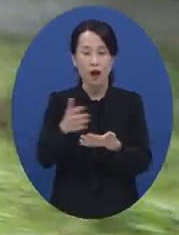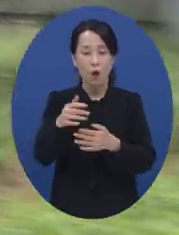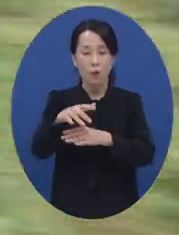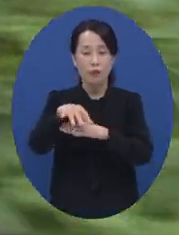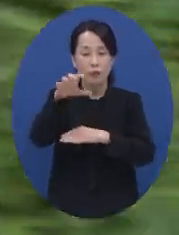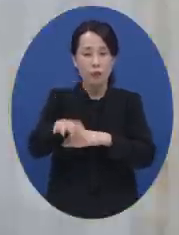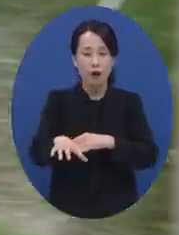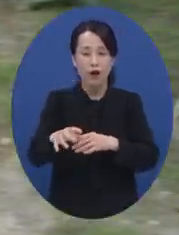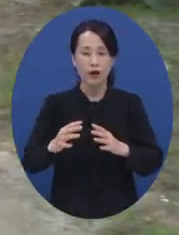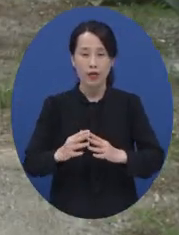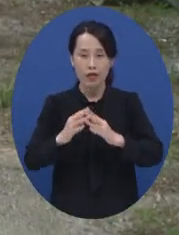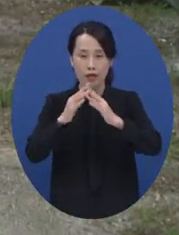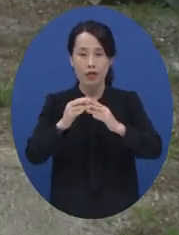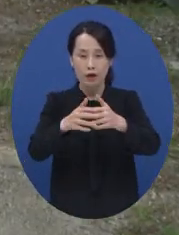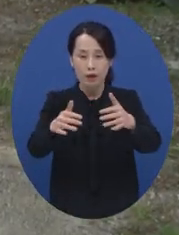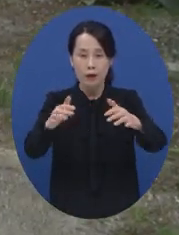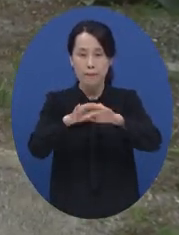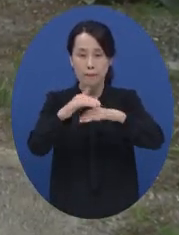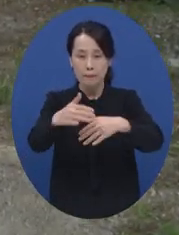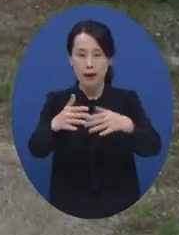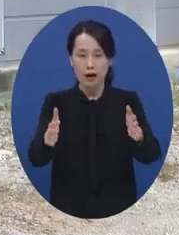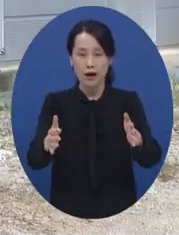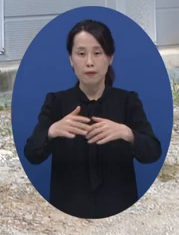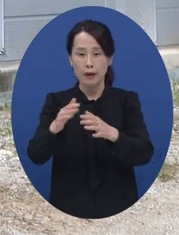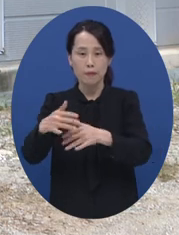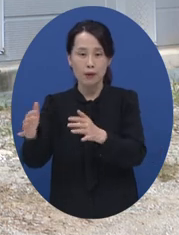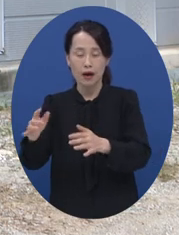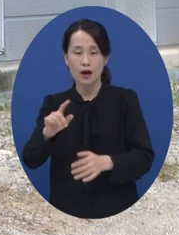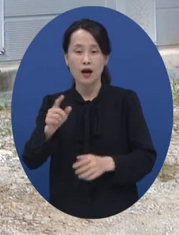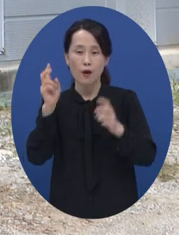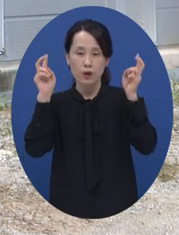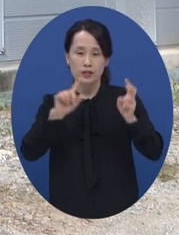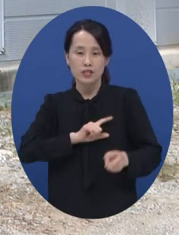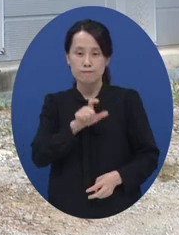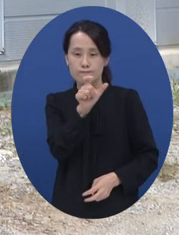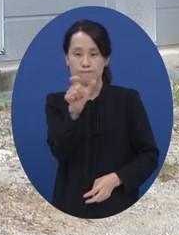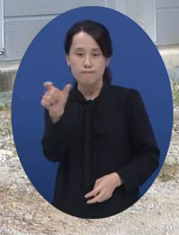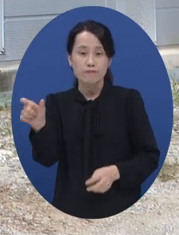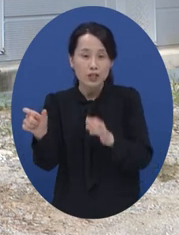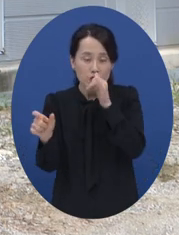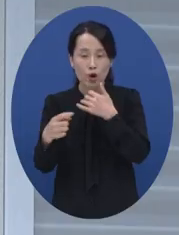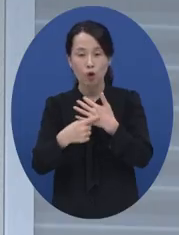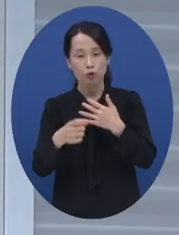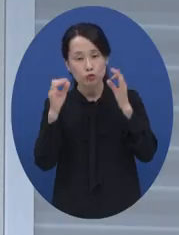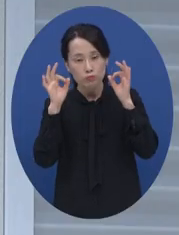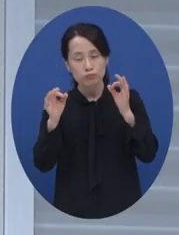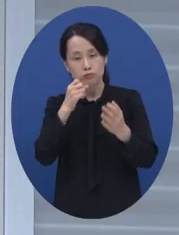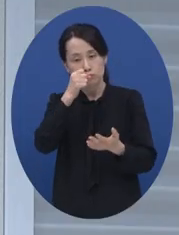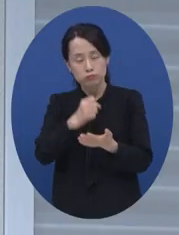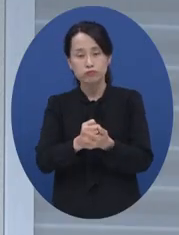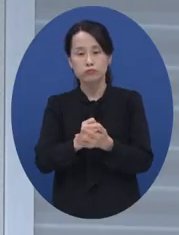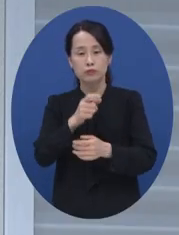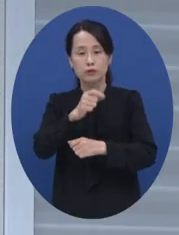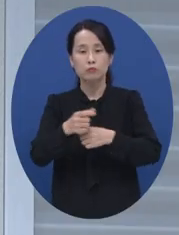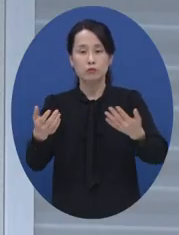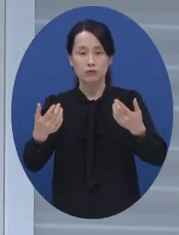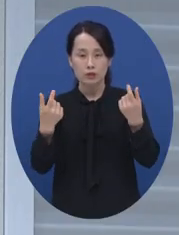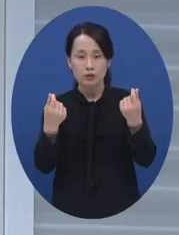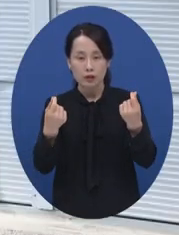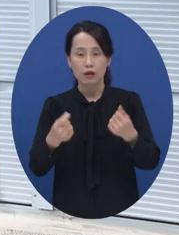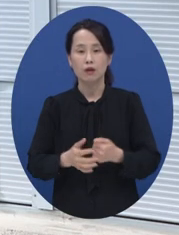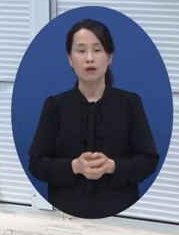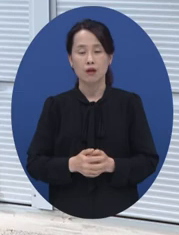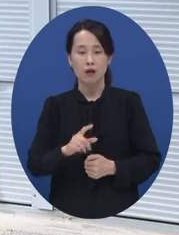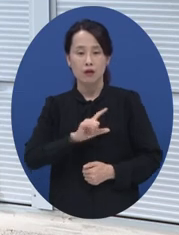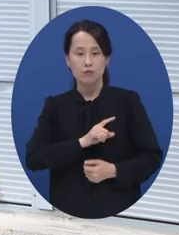인적 드문 1시골 땅에 세워진 컨테이너 건물 칸칸이 회사 명패가 달려있는데 겉으로 보기엔 정상적인 사무실